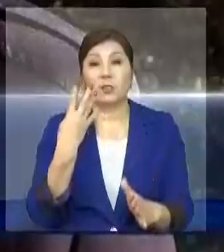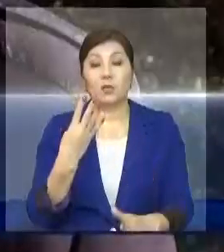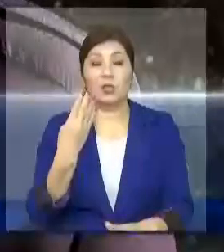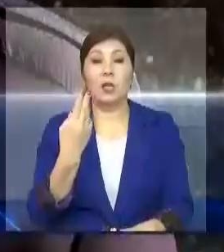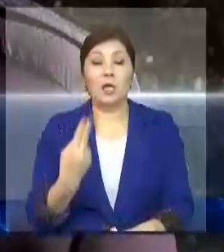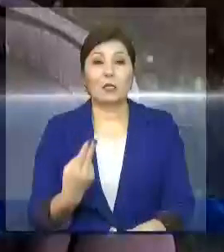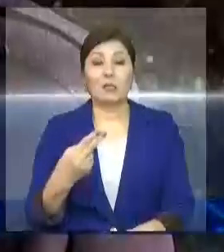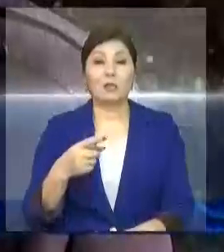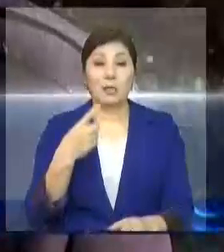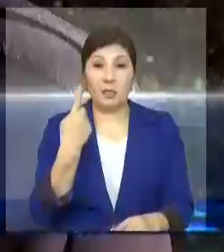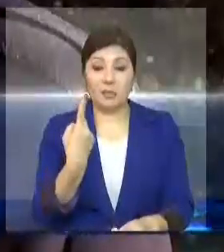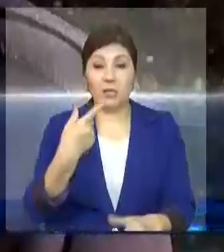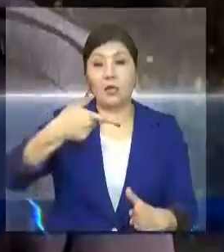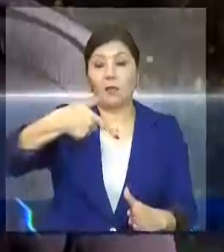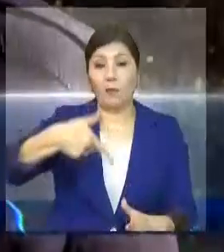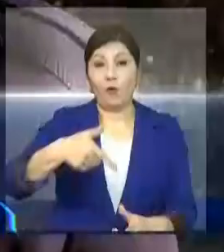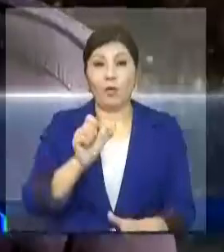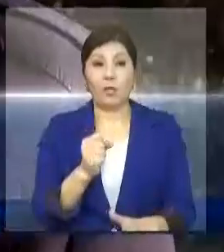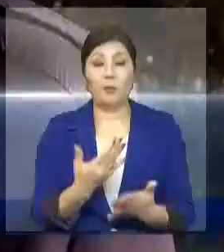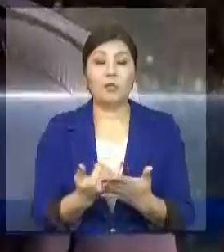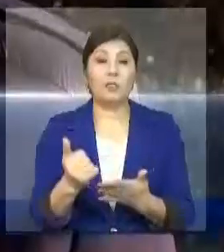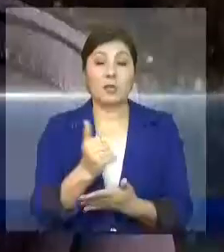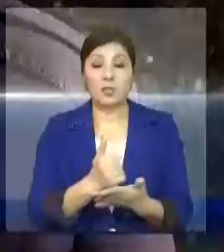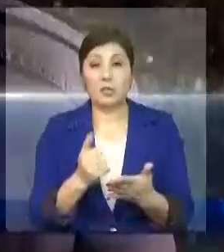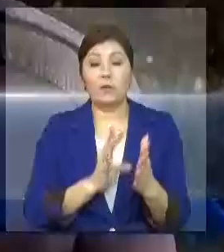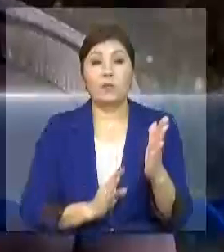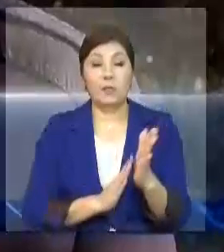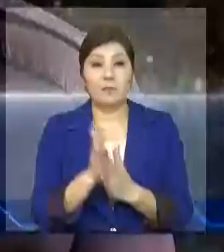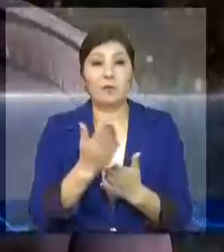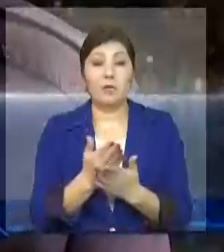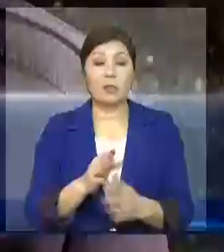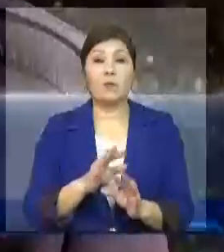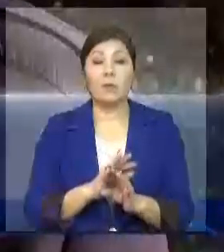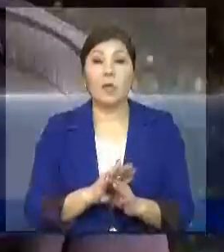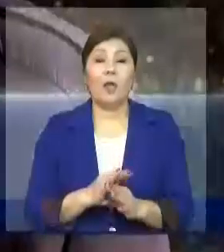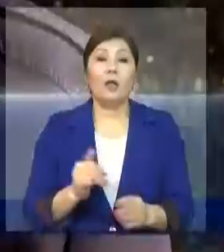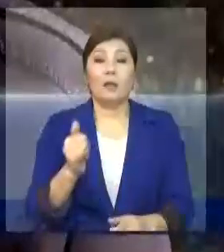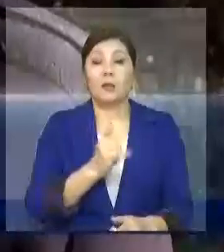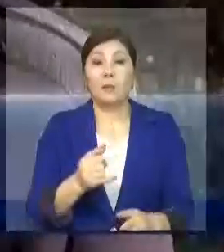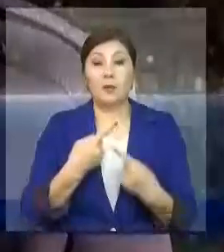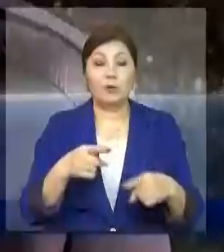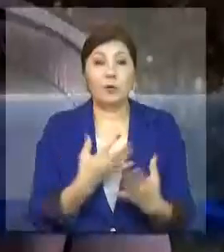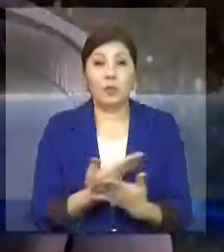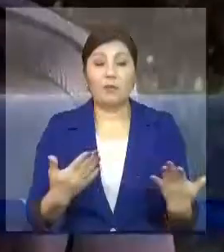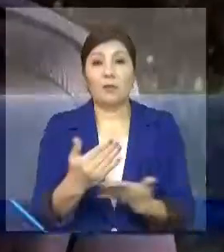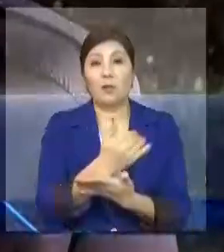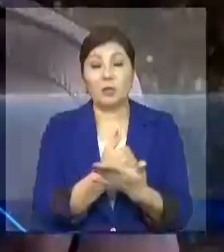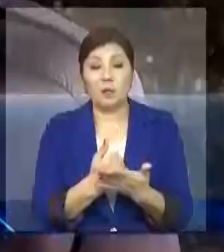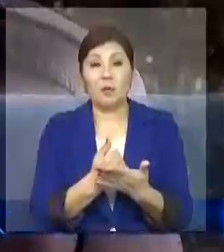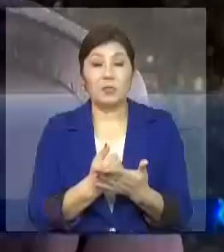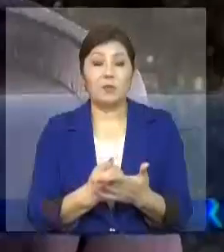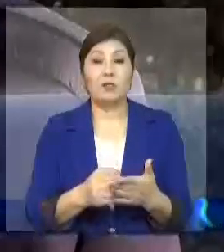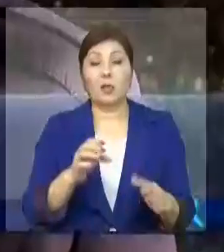гектара. Сейчас в регионе продолжается уборка масличных культур. Из-за особенностей вегетации подсолнечники другие виды убирают гораздо позже